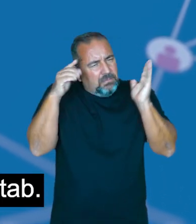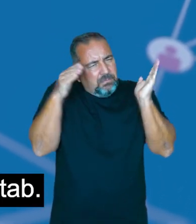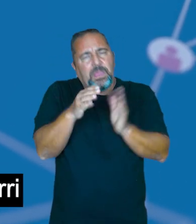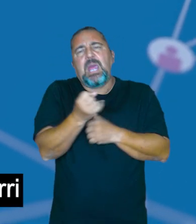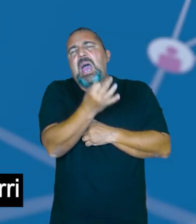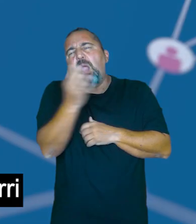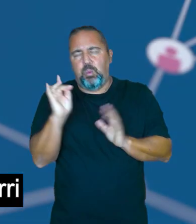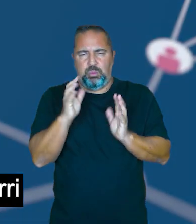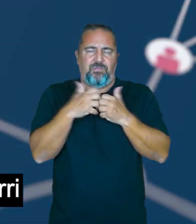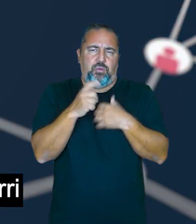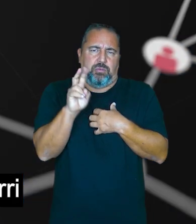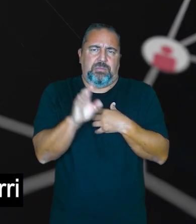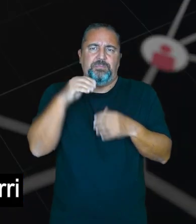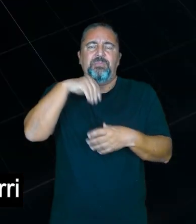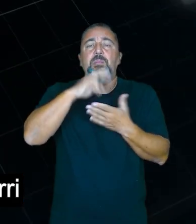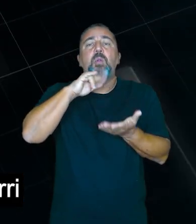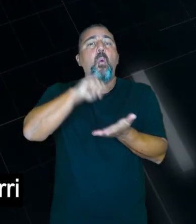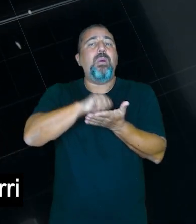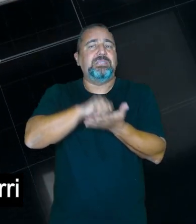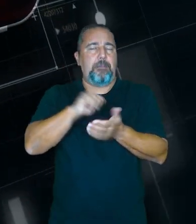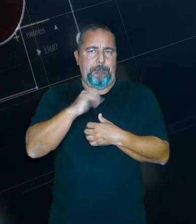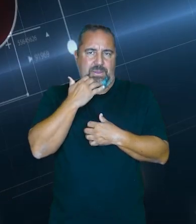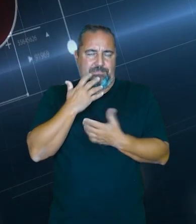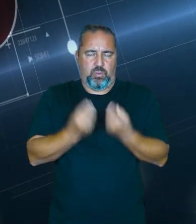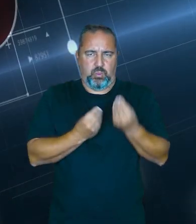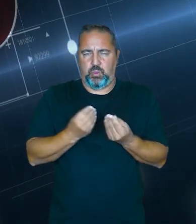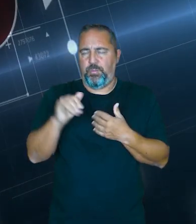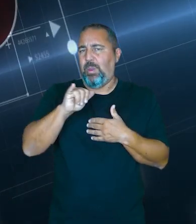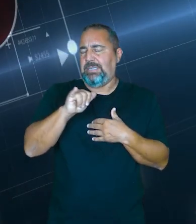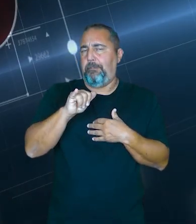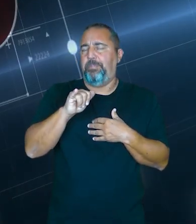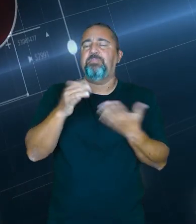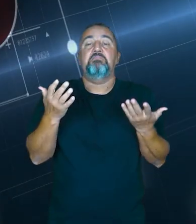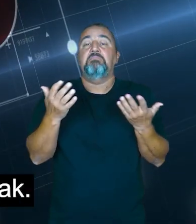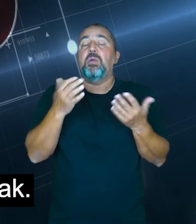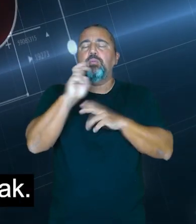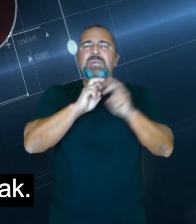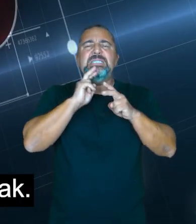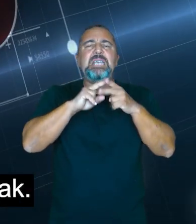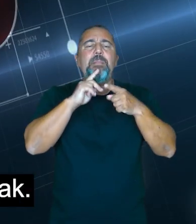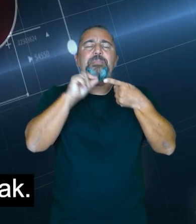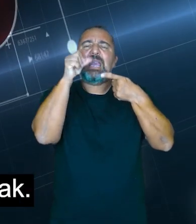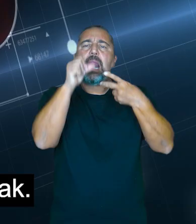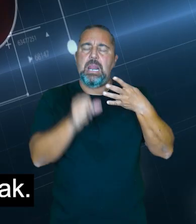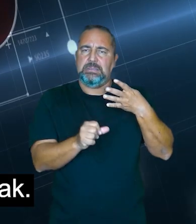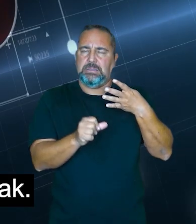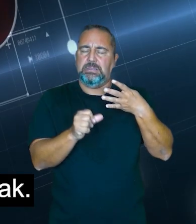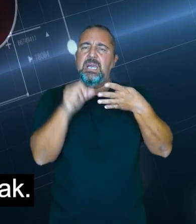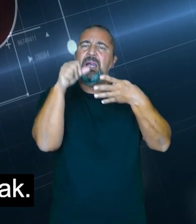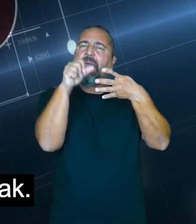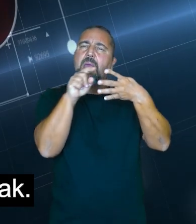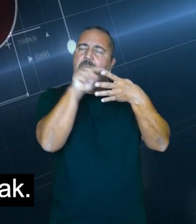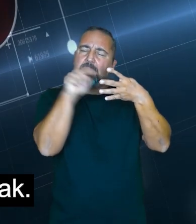eta abar. Zehazki, WhatsAppeko funtzio erabilgarri batzuei buruz hitz egingo dugu. Adibidez, ikus